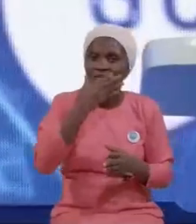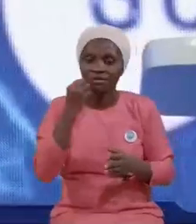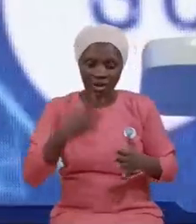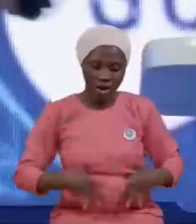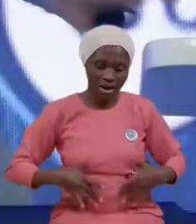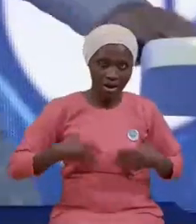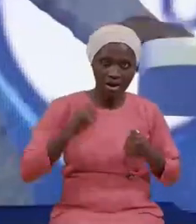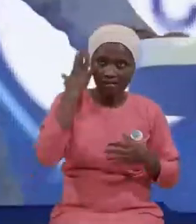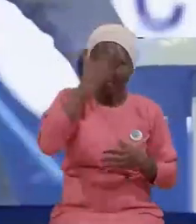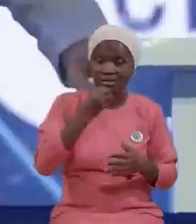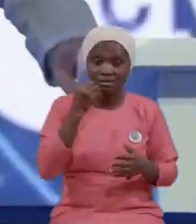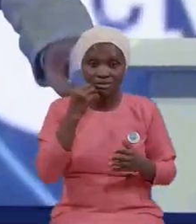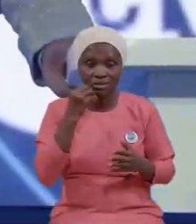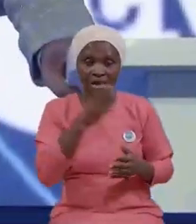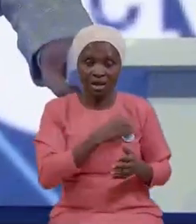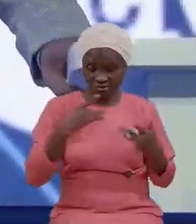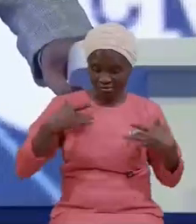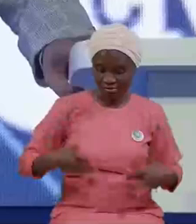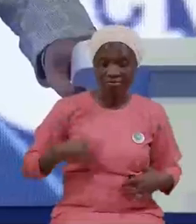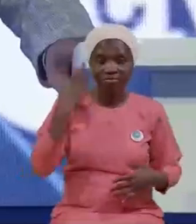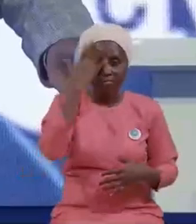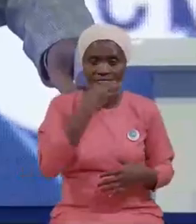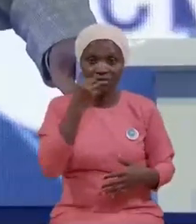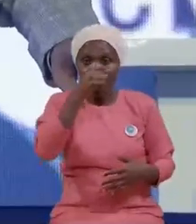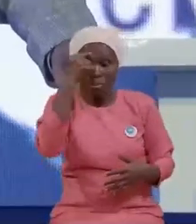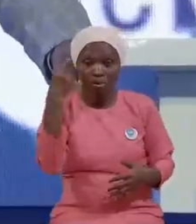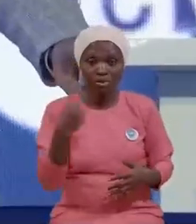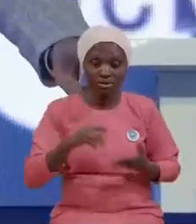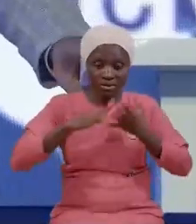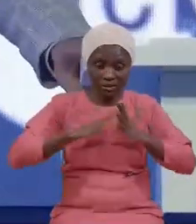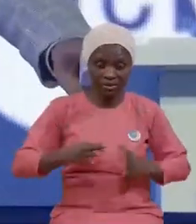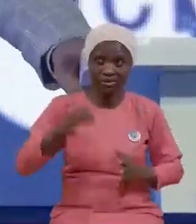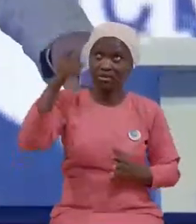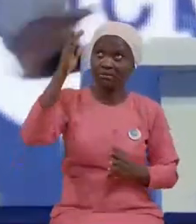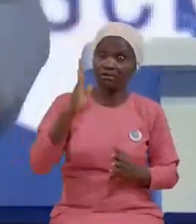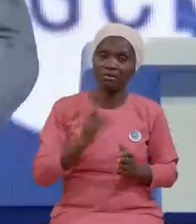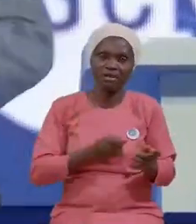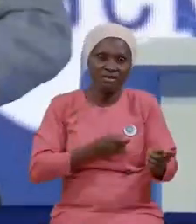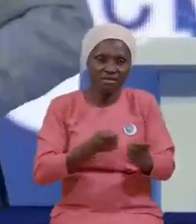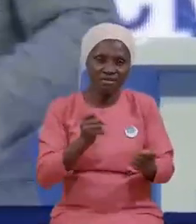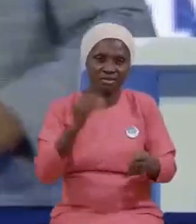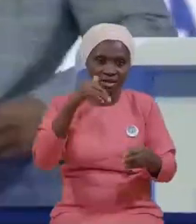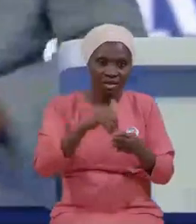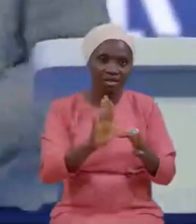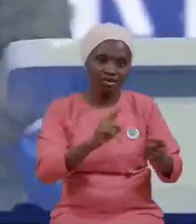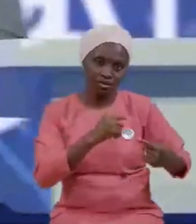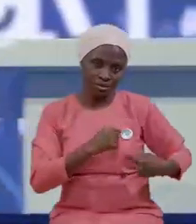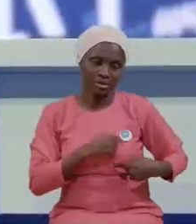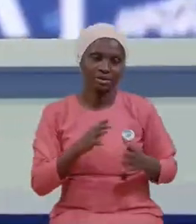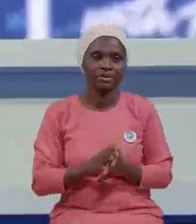belle, simplement parce que la paix de Dieu règne dans ton cœur, la paix de Dieu règne dans ta